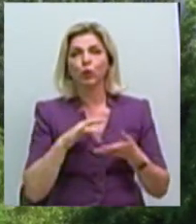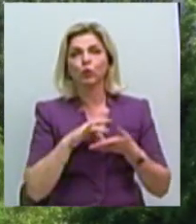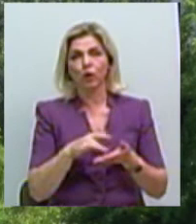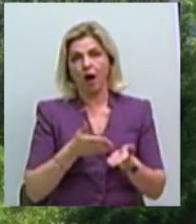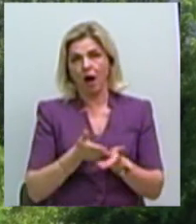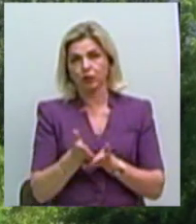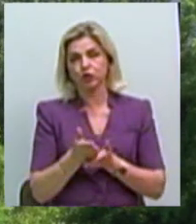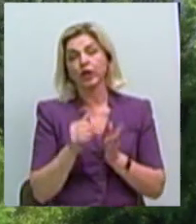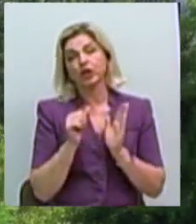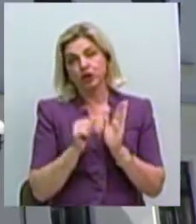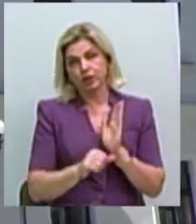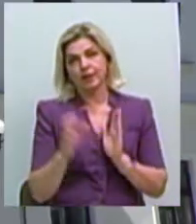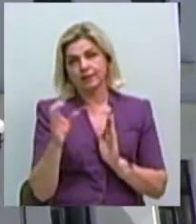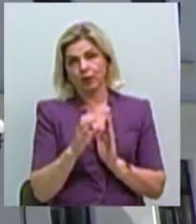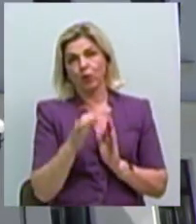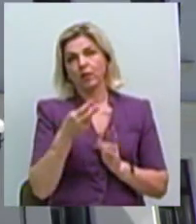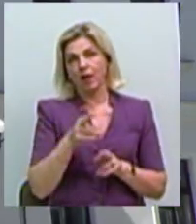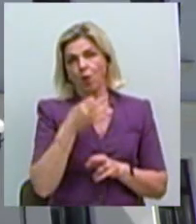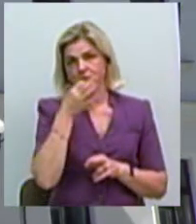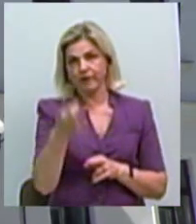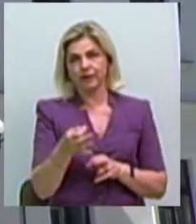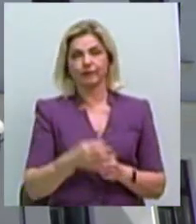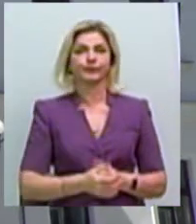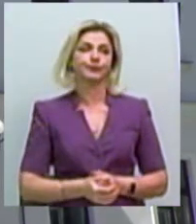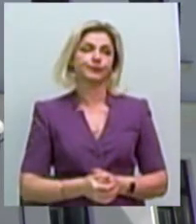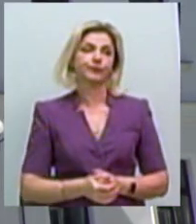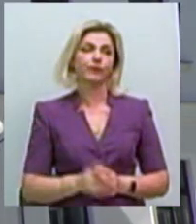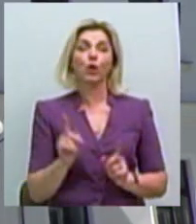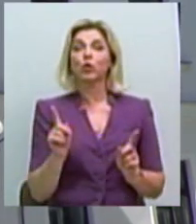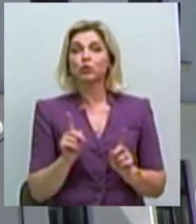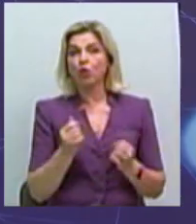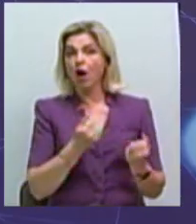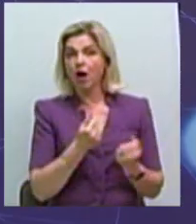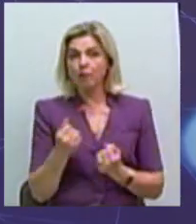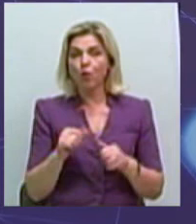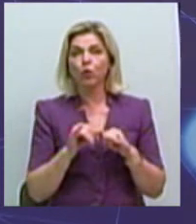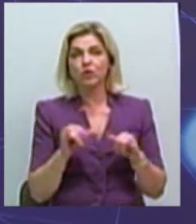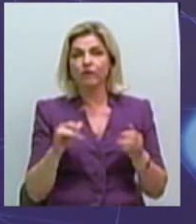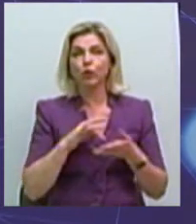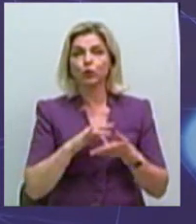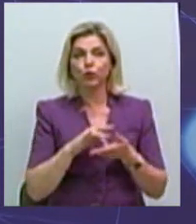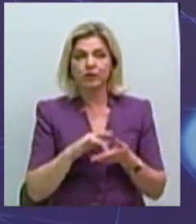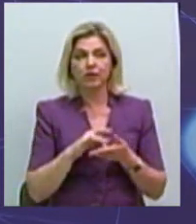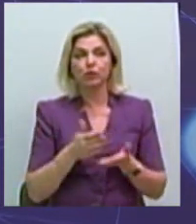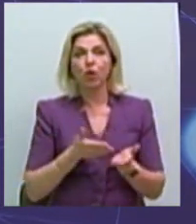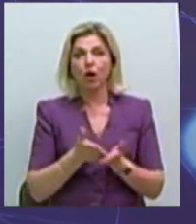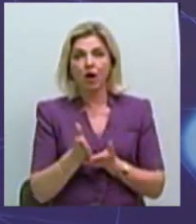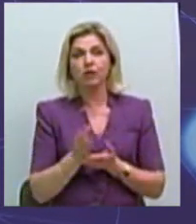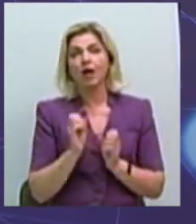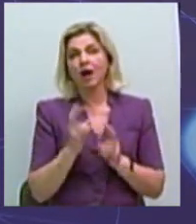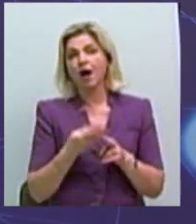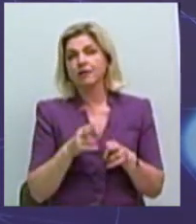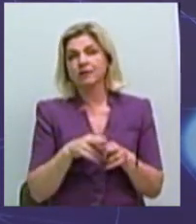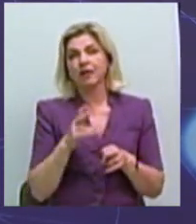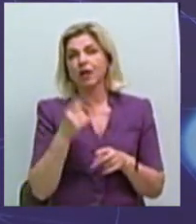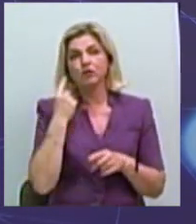60 секунд, щоб відповісти. Будь ласка. Я думаю, що гальмує розвиток туристичної галузі, це, напевно, як це не банально, наприклад,